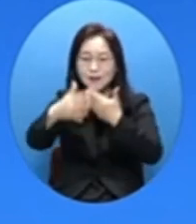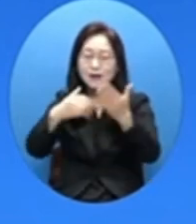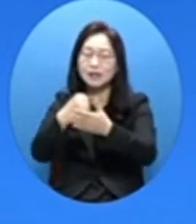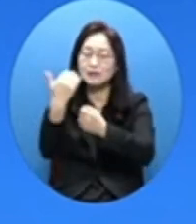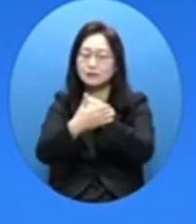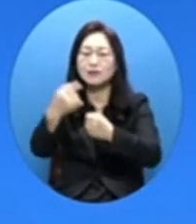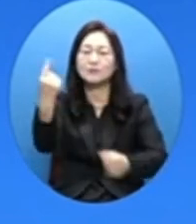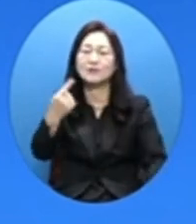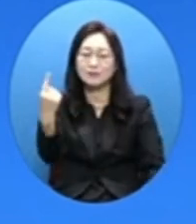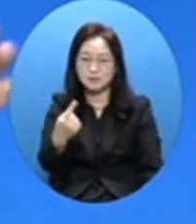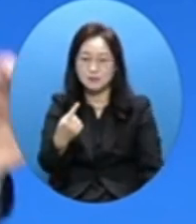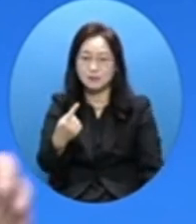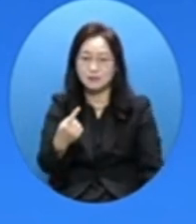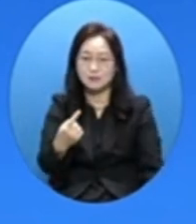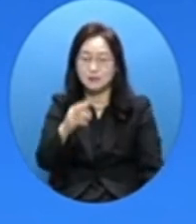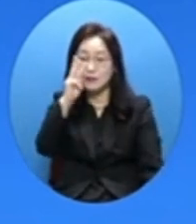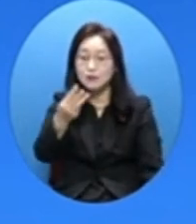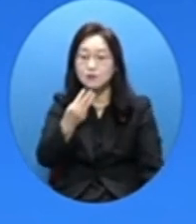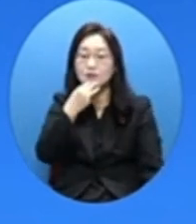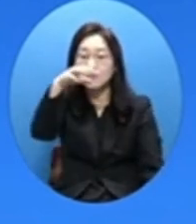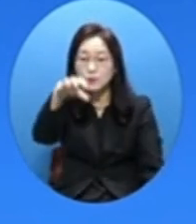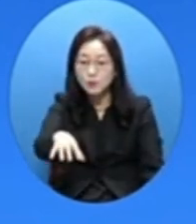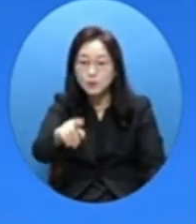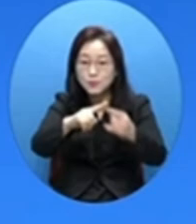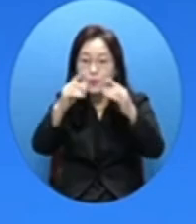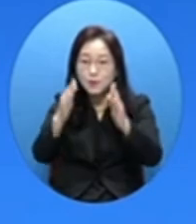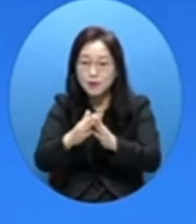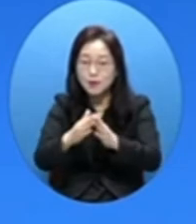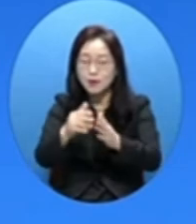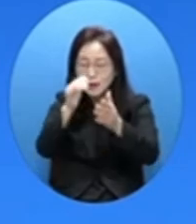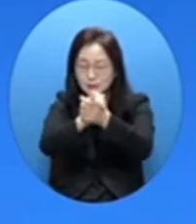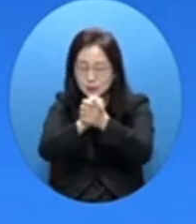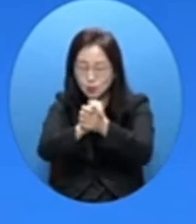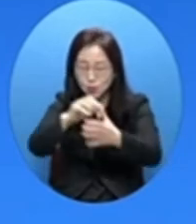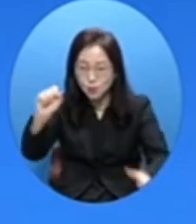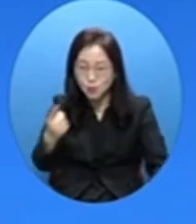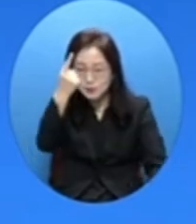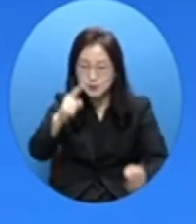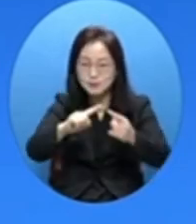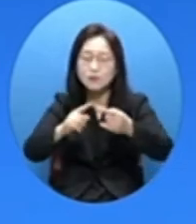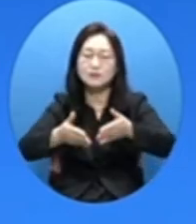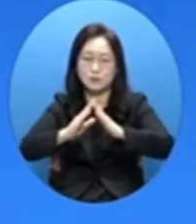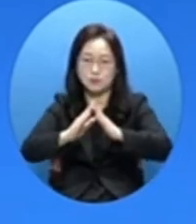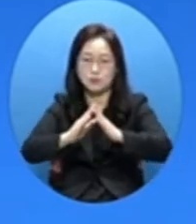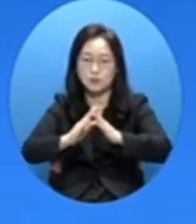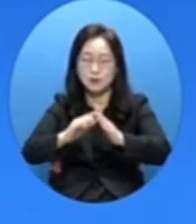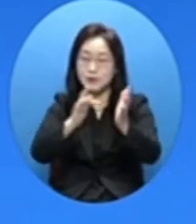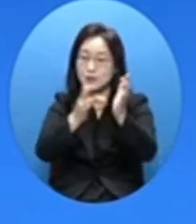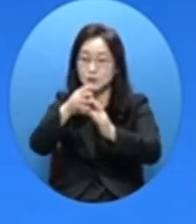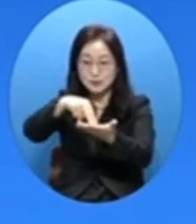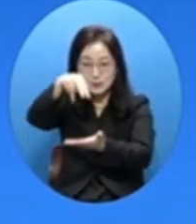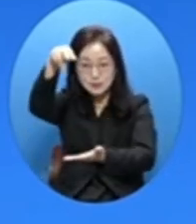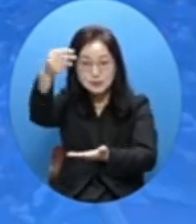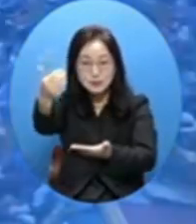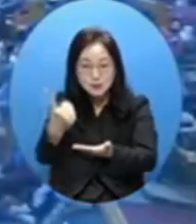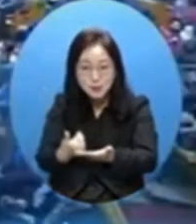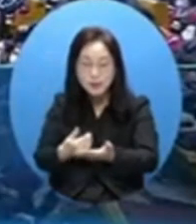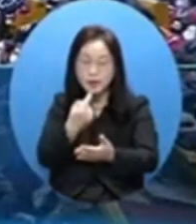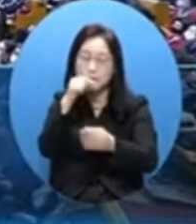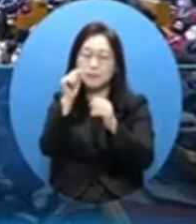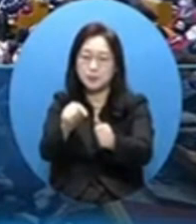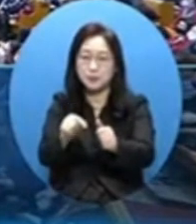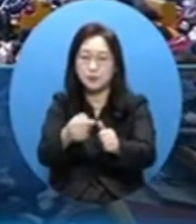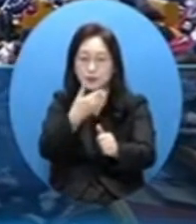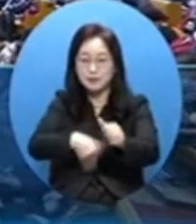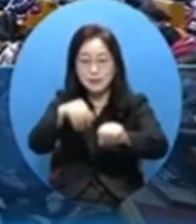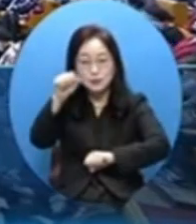되는 것입니다. 예루살렘 교회는 기도로 탄생한 교회입니다. 예수님께서 승천하시기 전에 분부하신 말씀이 있습니다. 사도행전 1장